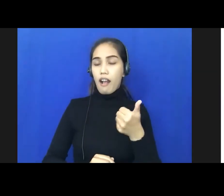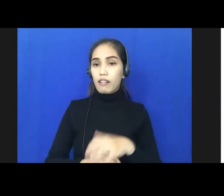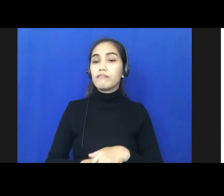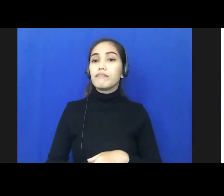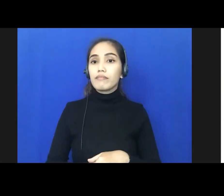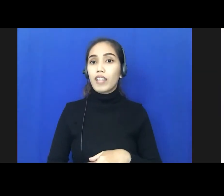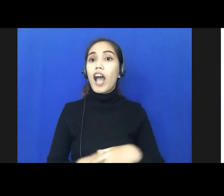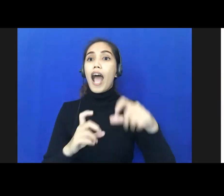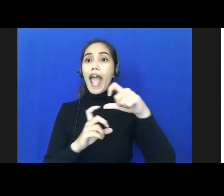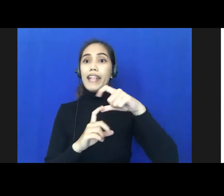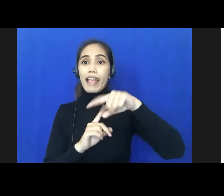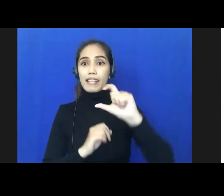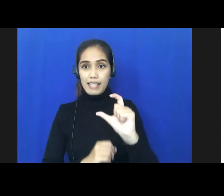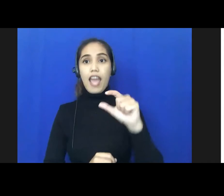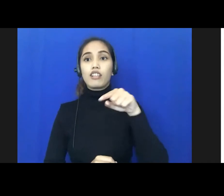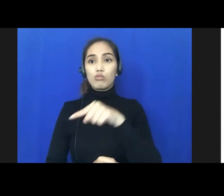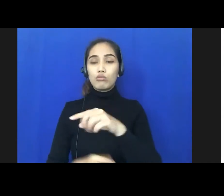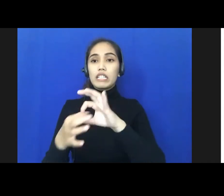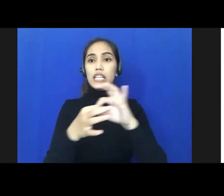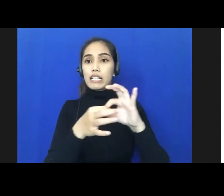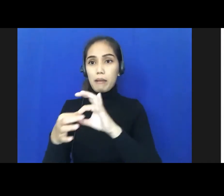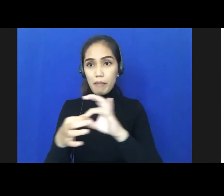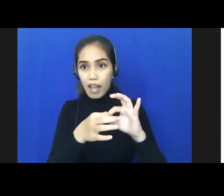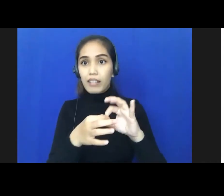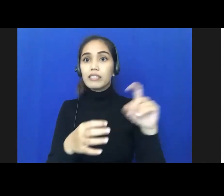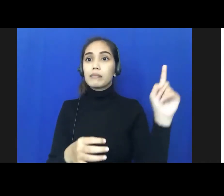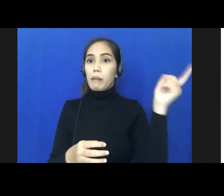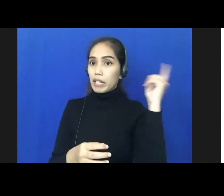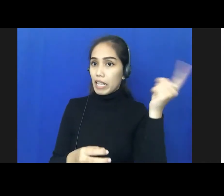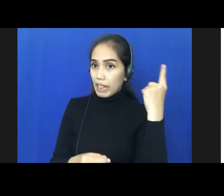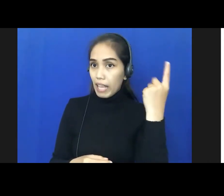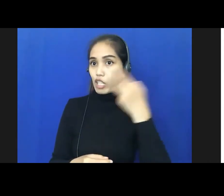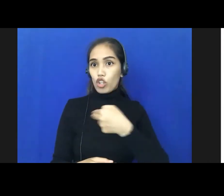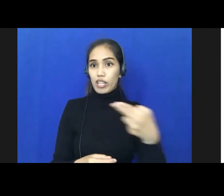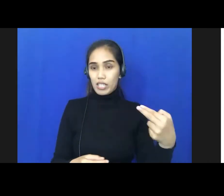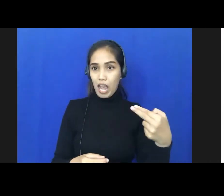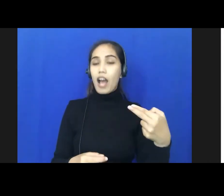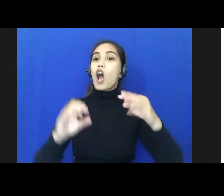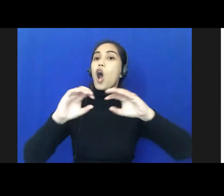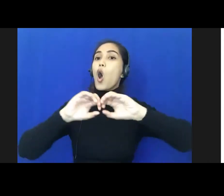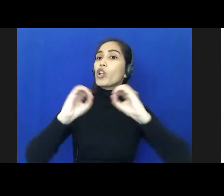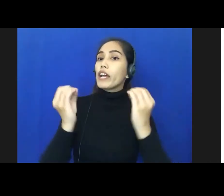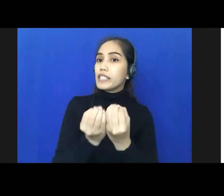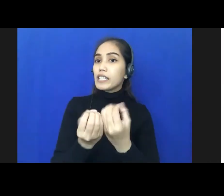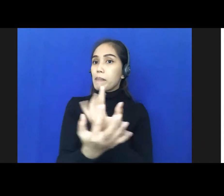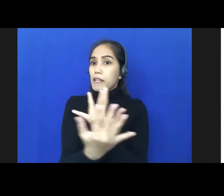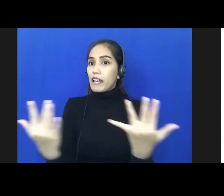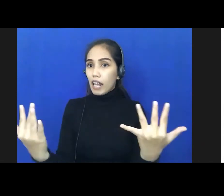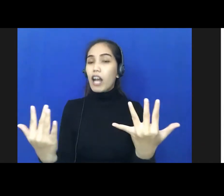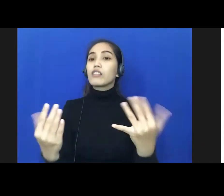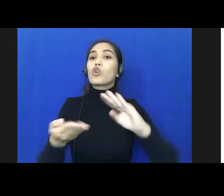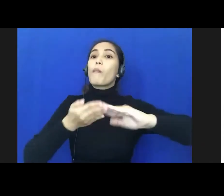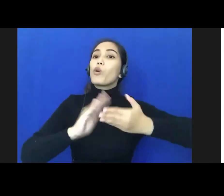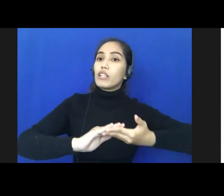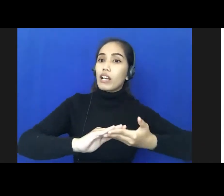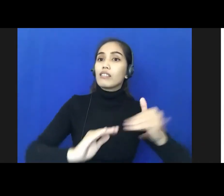the Children bekerja sama dengan pemangku kepentingan seperti pemerintah Indonesia, organisasi masyarakat sipil, komunitas,